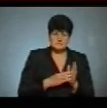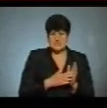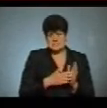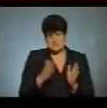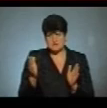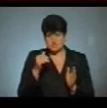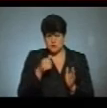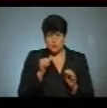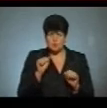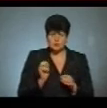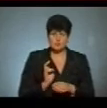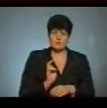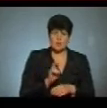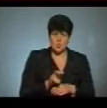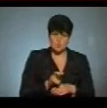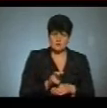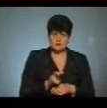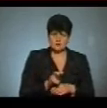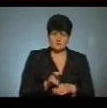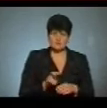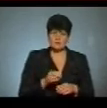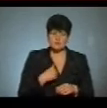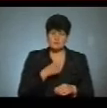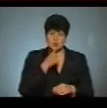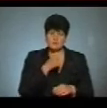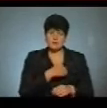більше, можуть до нас приходити. У нас вимірюється